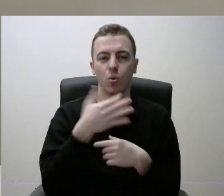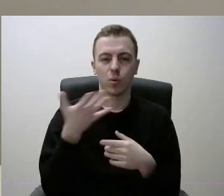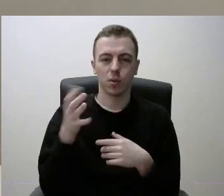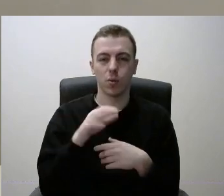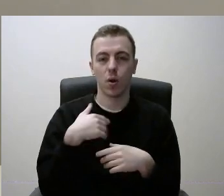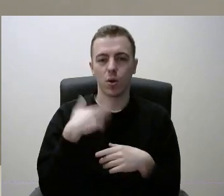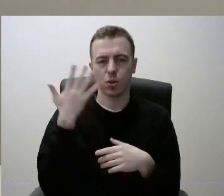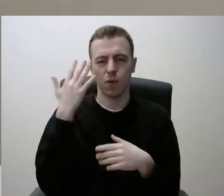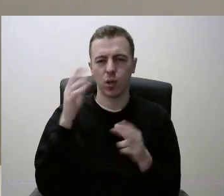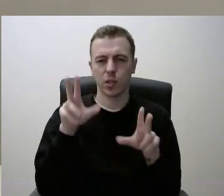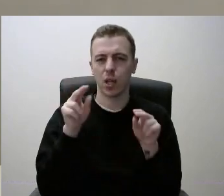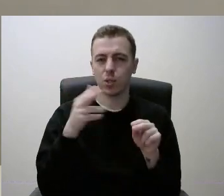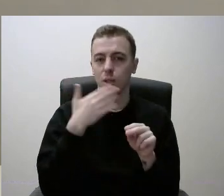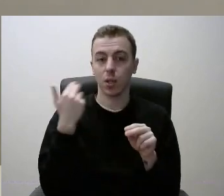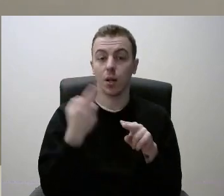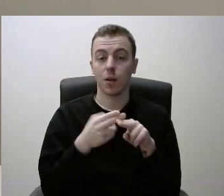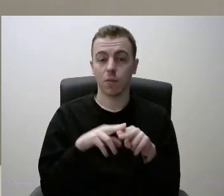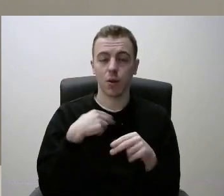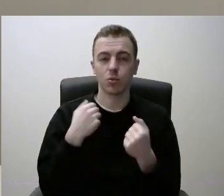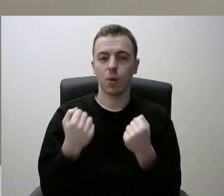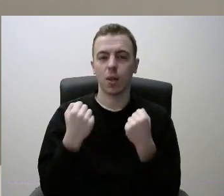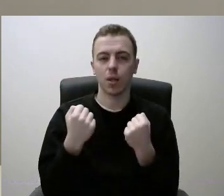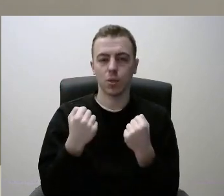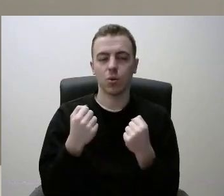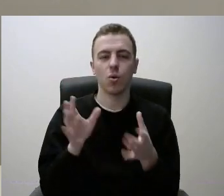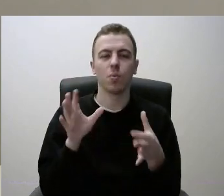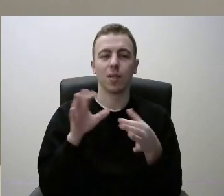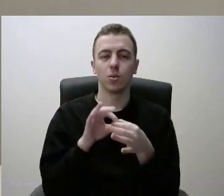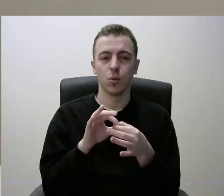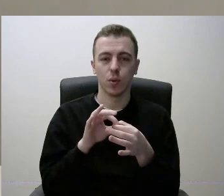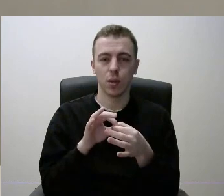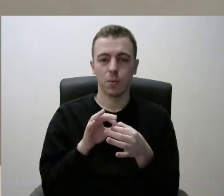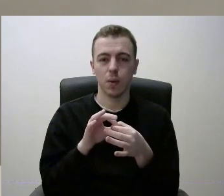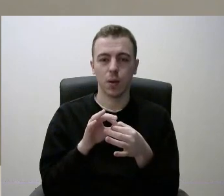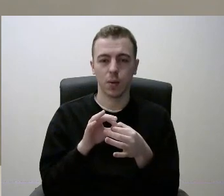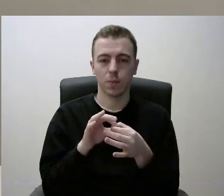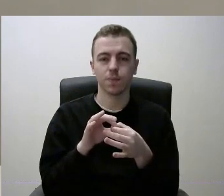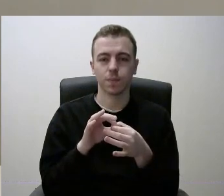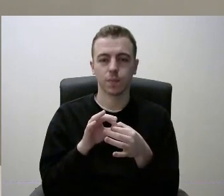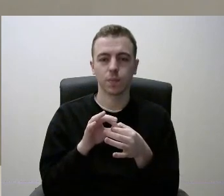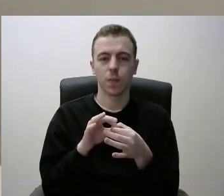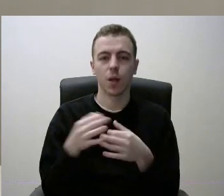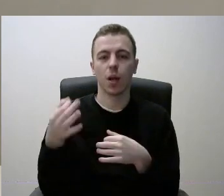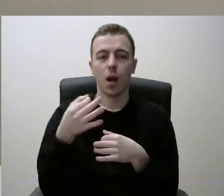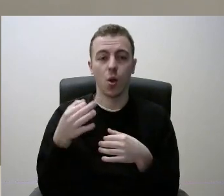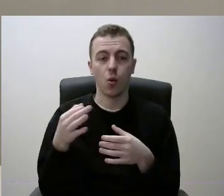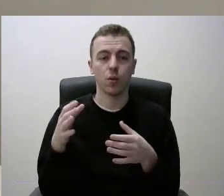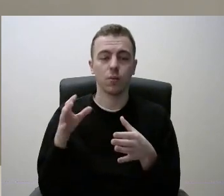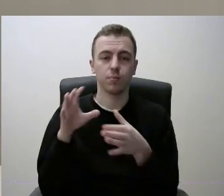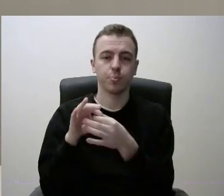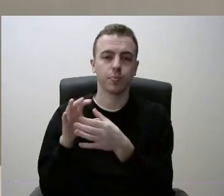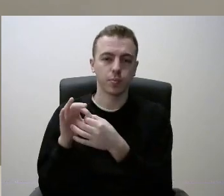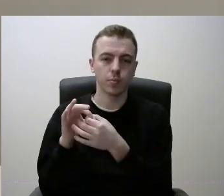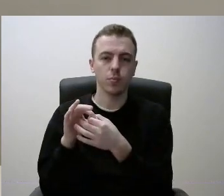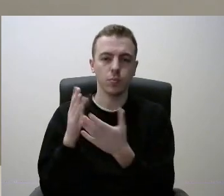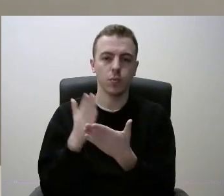yra sąžininga. Dėl to labai palaikyčiau ir jungimasi būtent prie Klaipėdos, būtent rajono dalių